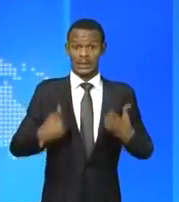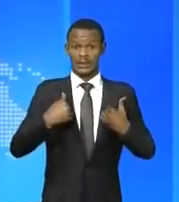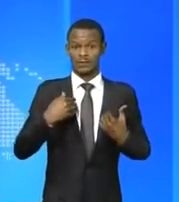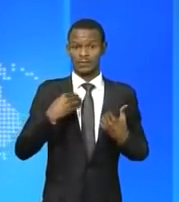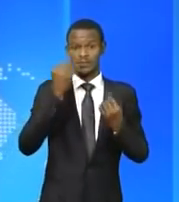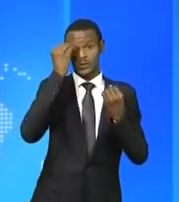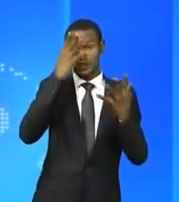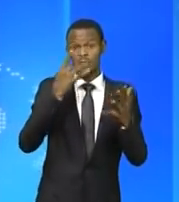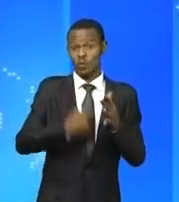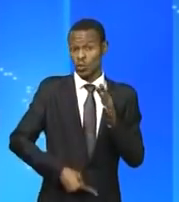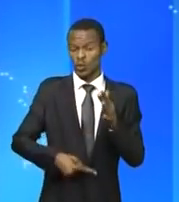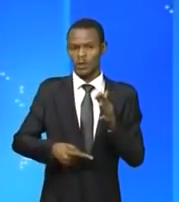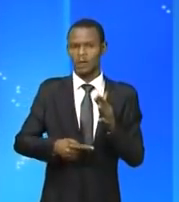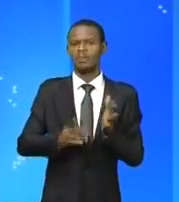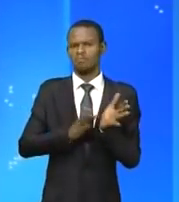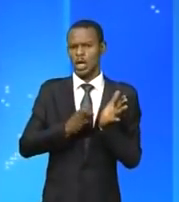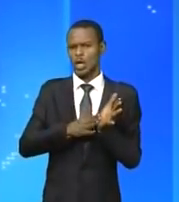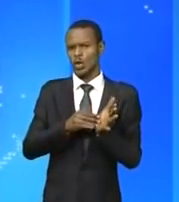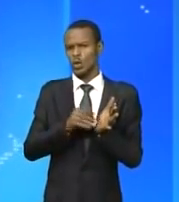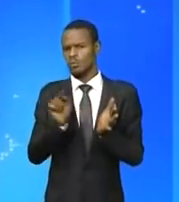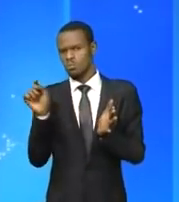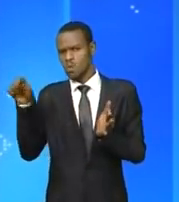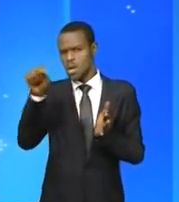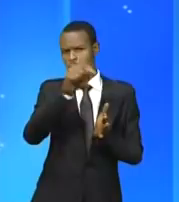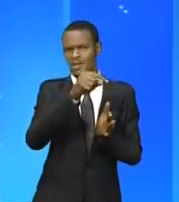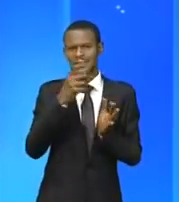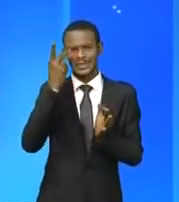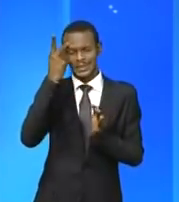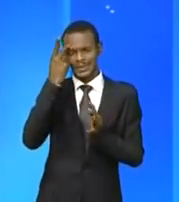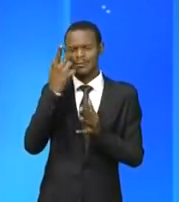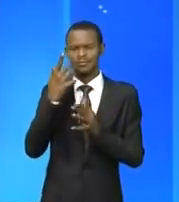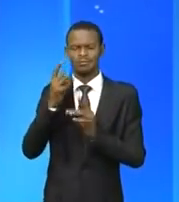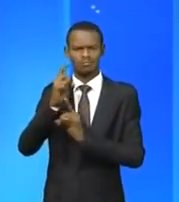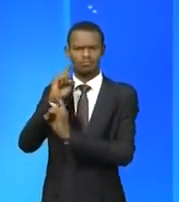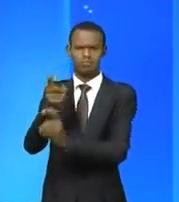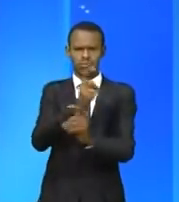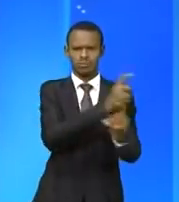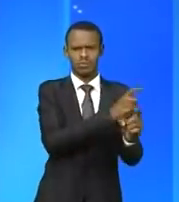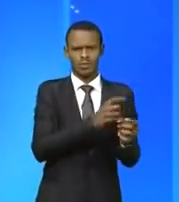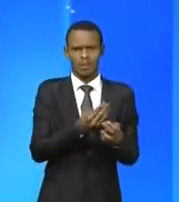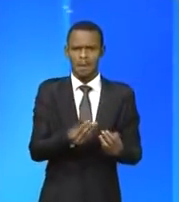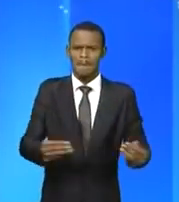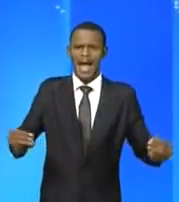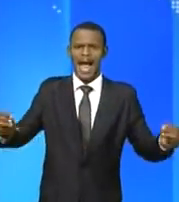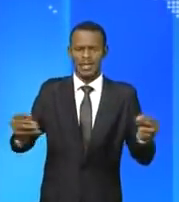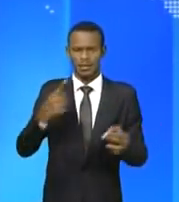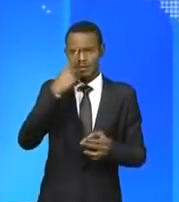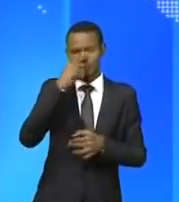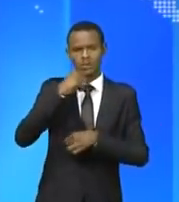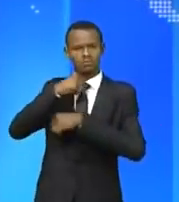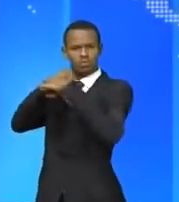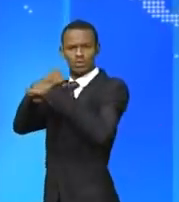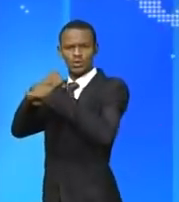ville de Kinshasa ont bénéficié d'un don de kits pour se protéger contre la COVID-19.